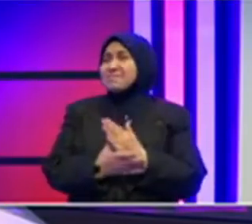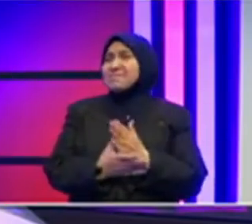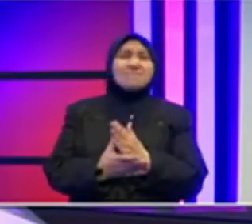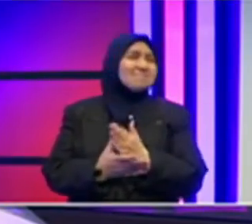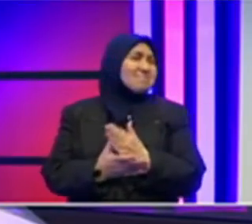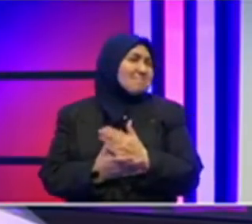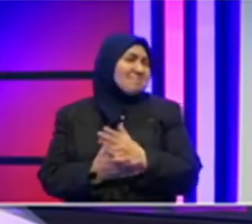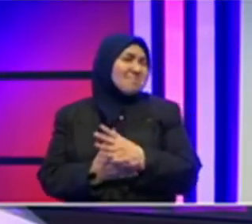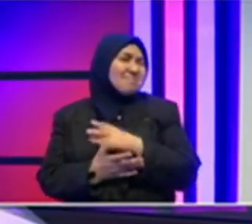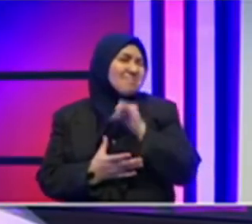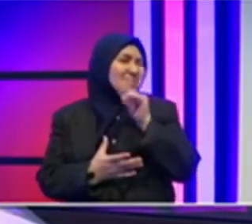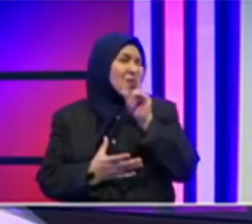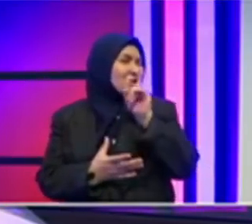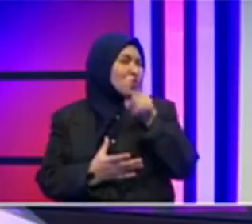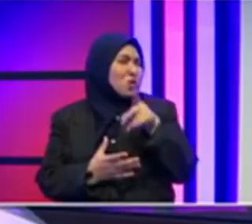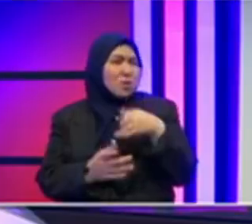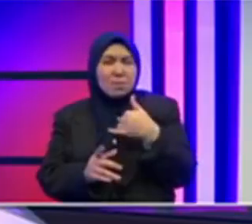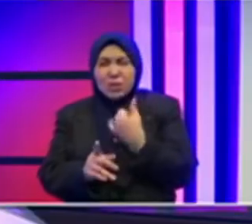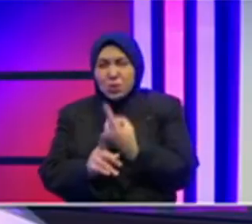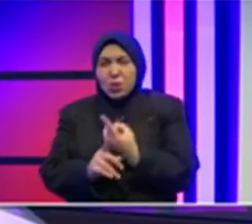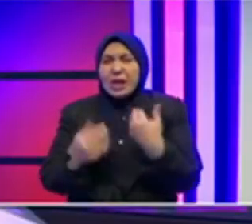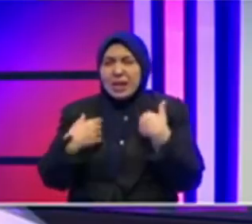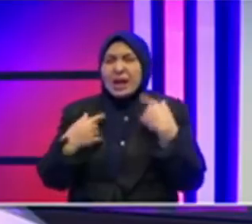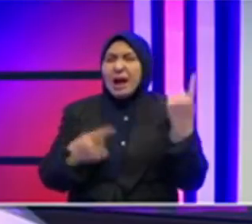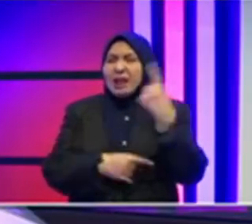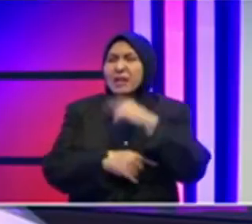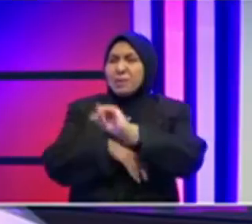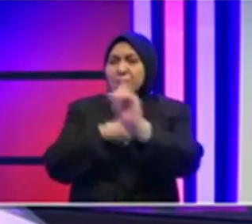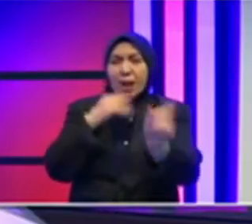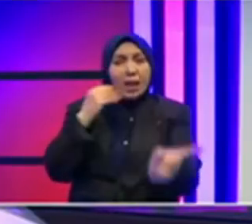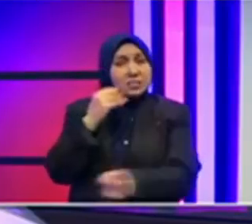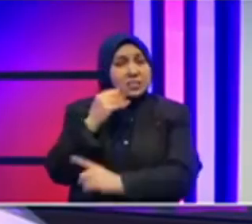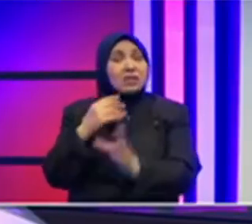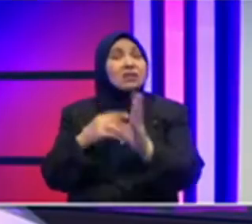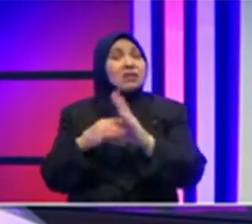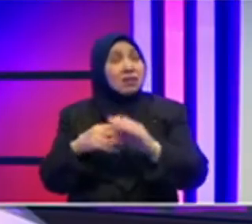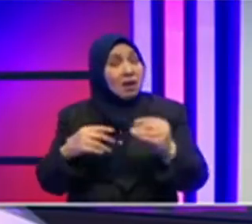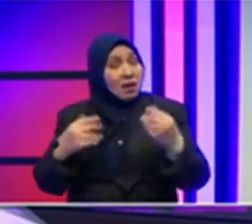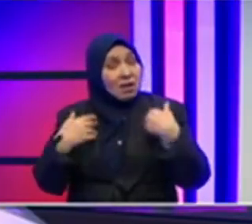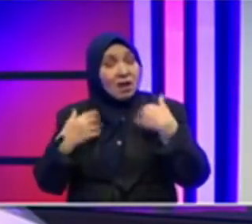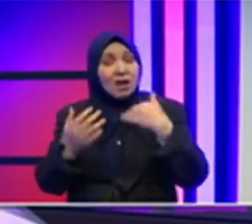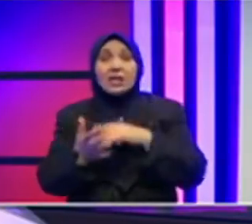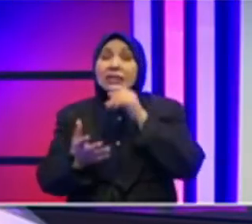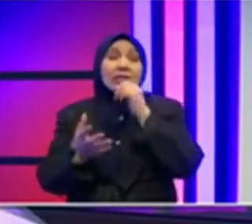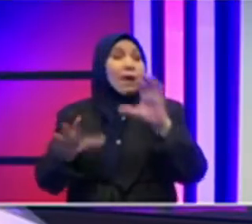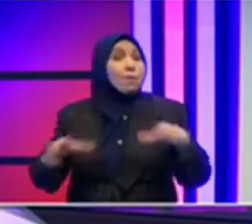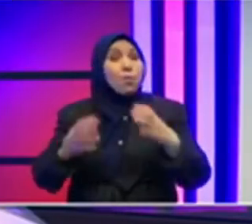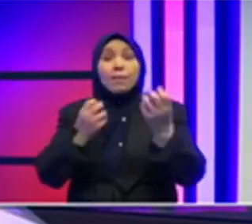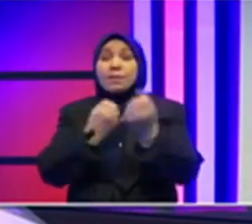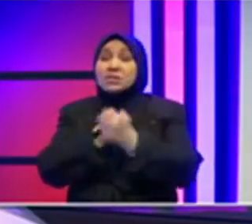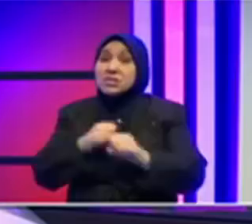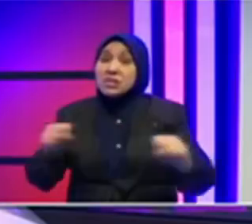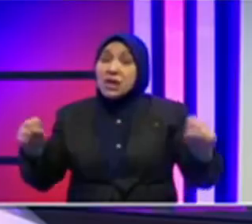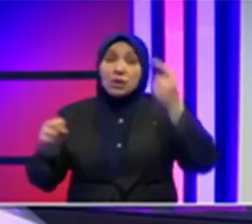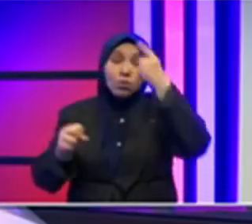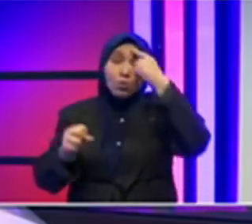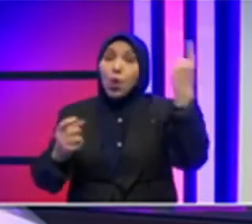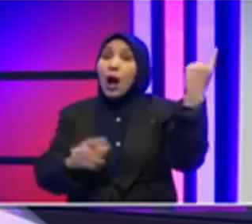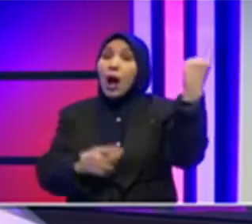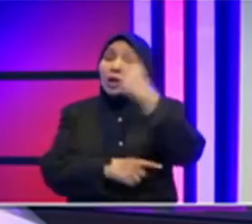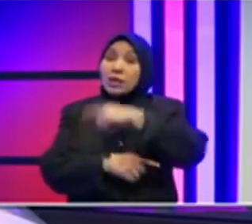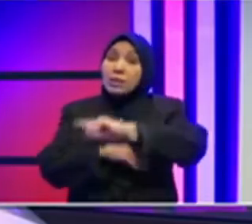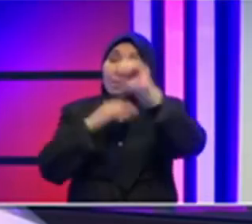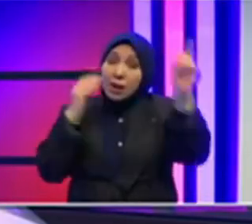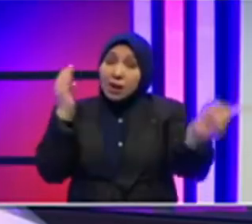Ragu-ragu bahawa betul ke ada hari pembalasan, dan lebih daripada itu mereka tidak membuat persediaan untuk hari pembalasan. Jadi